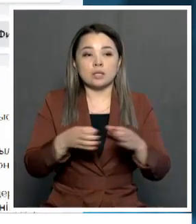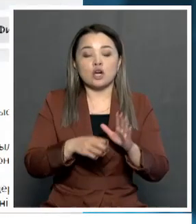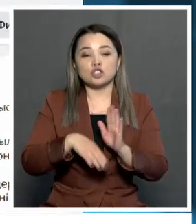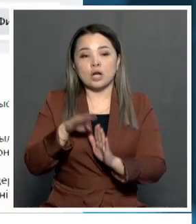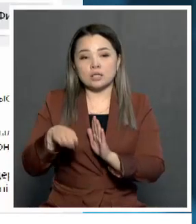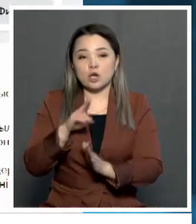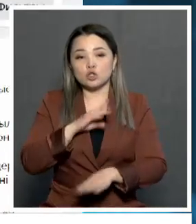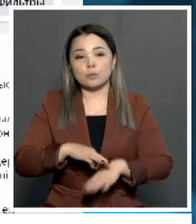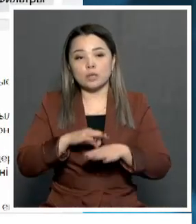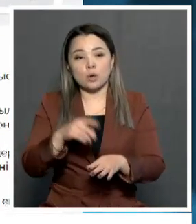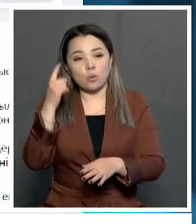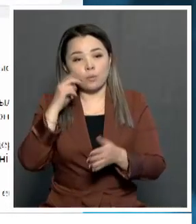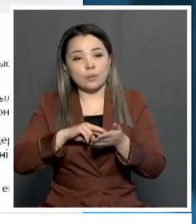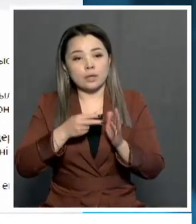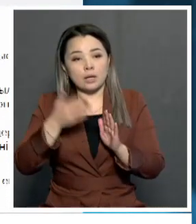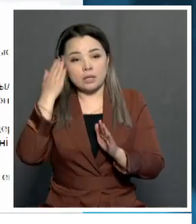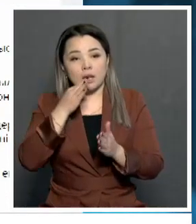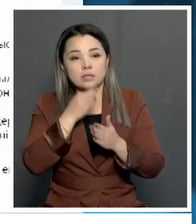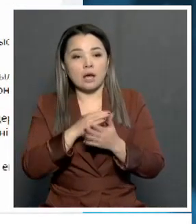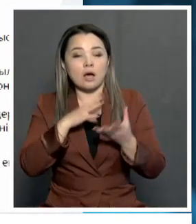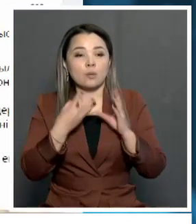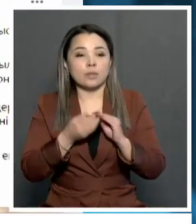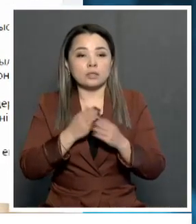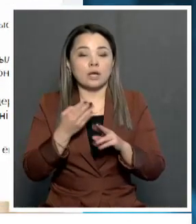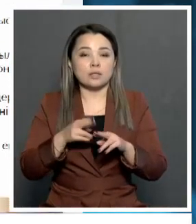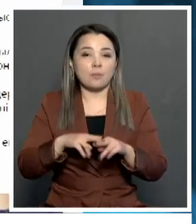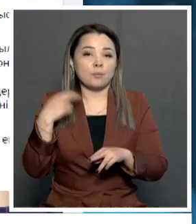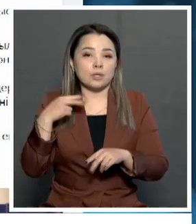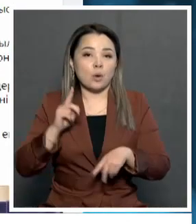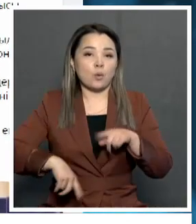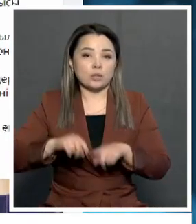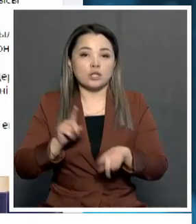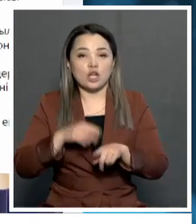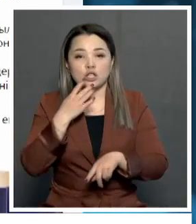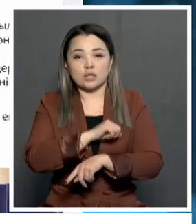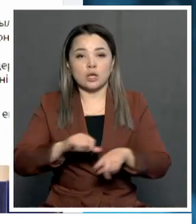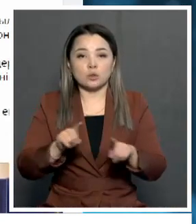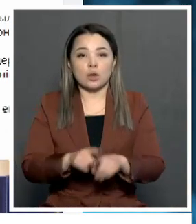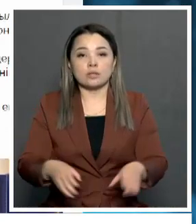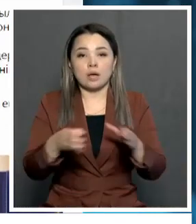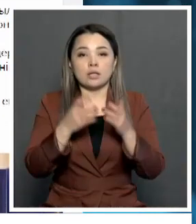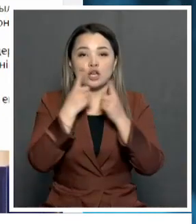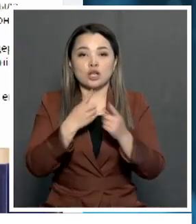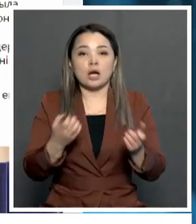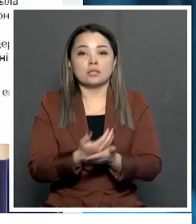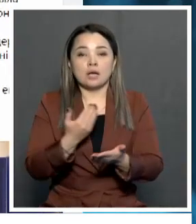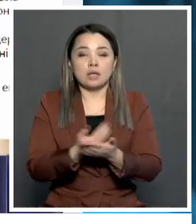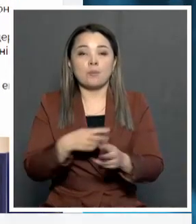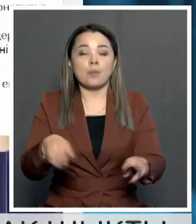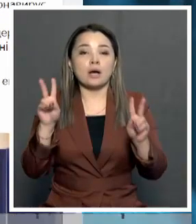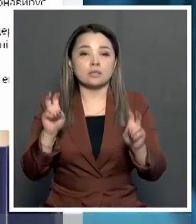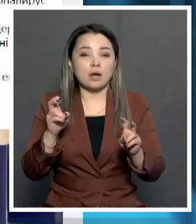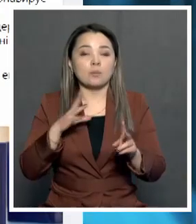бағытындағы тұшымды ой-пікірлерді қамтиды. Үшінші томда президенттің отандық және шетелдік бұқаралық ақпарат құралдарында жариялаған мақалалары